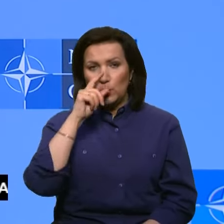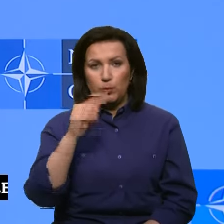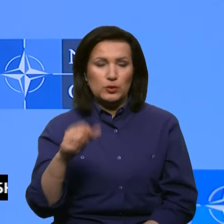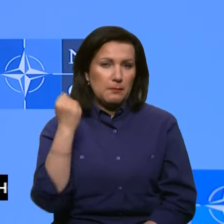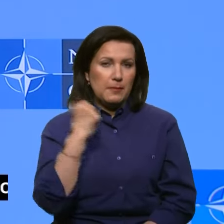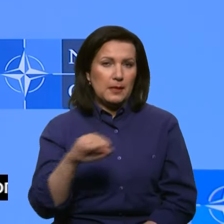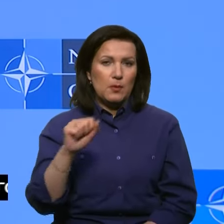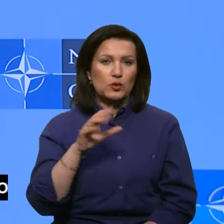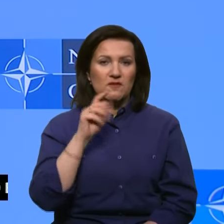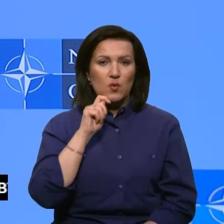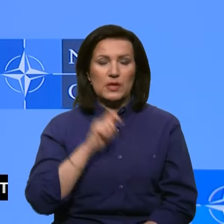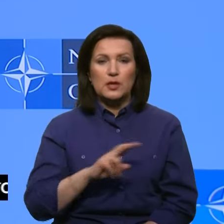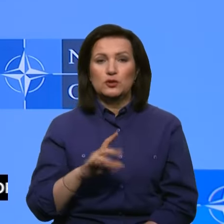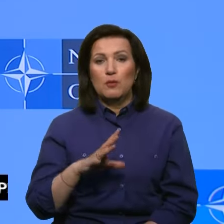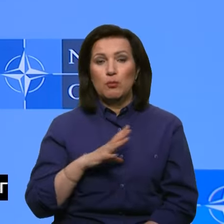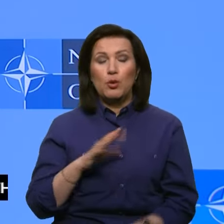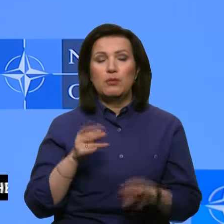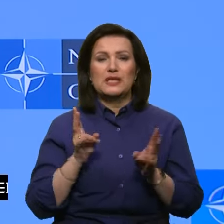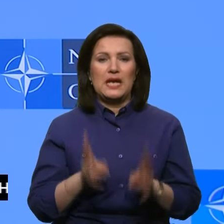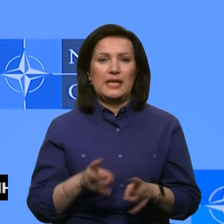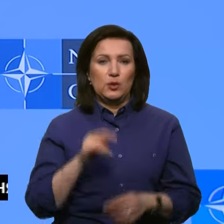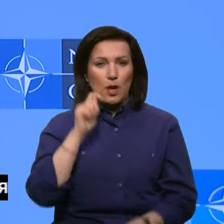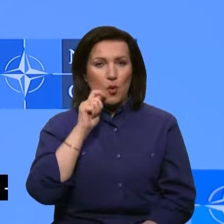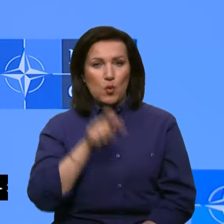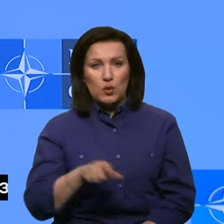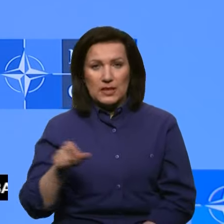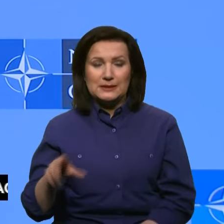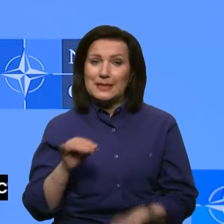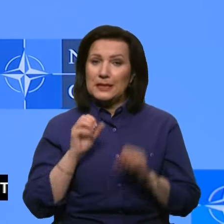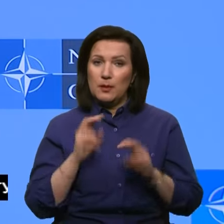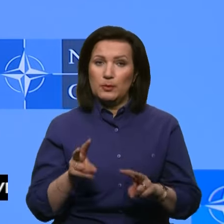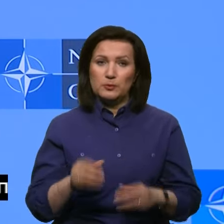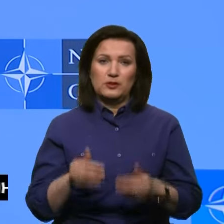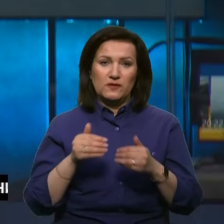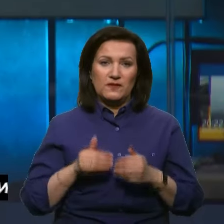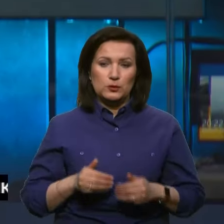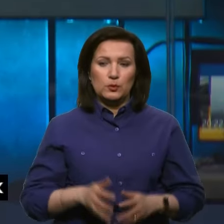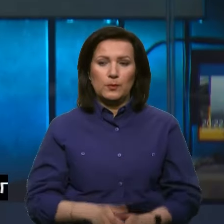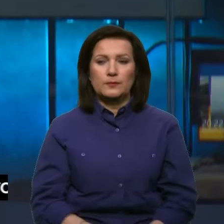Путіну перемогти в Україні, що було б трагедією для українців і небезпечним відступом.